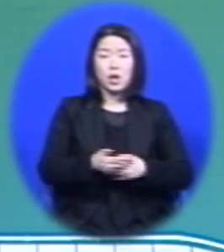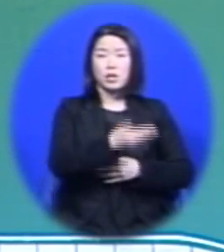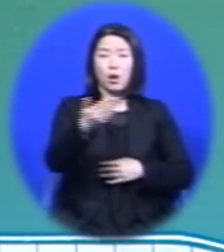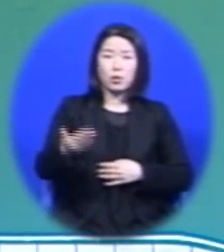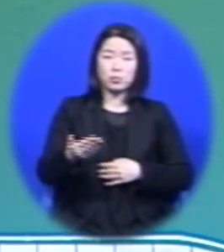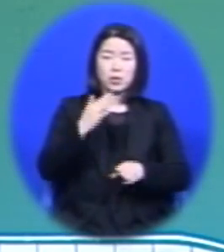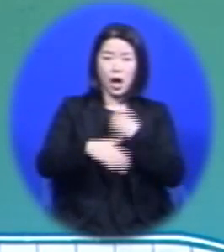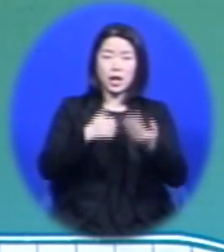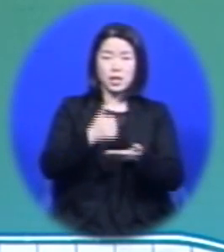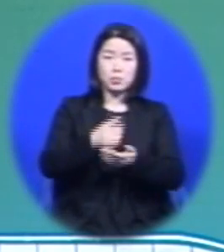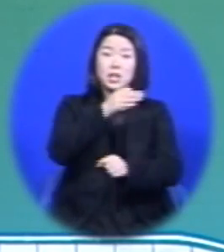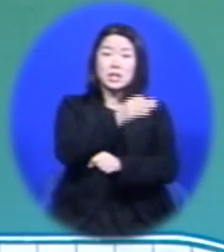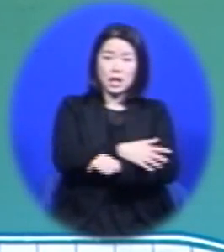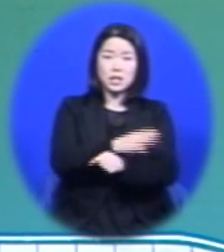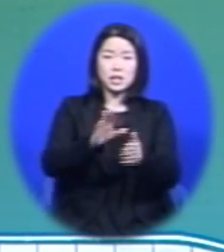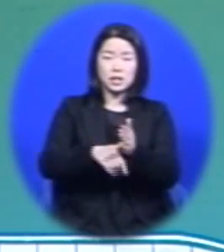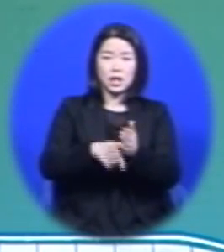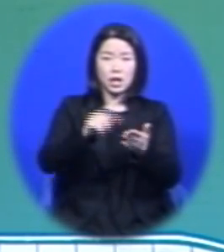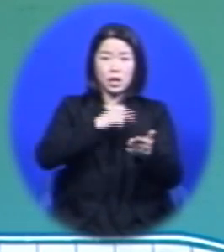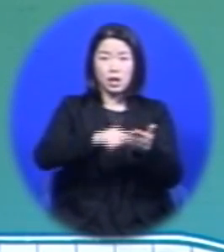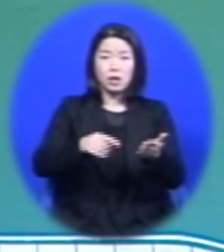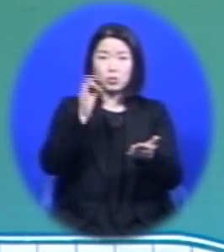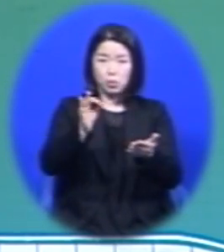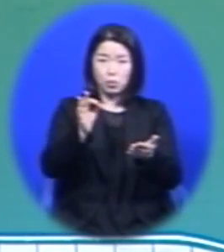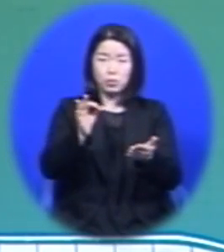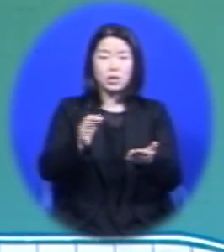여러분을 하나님이 사실 때 치르신 값이